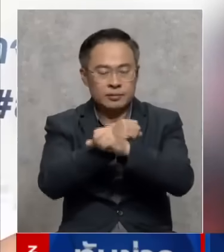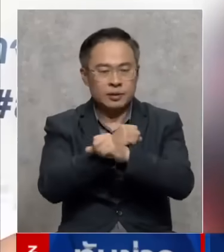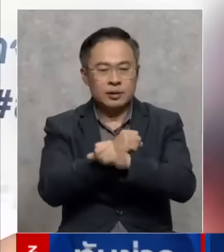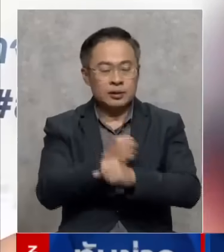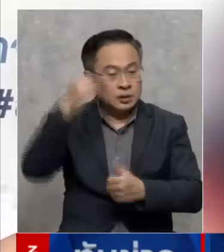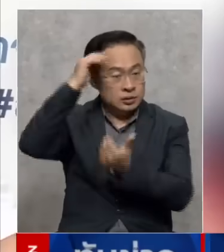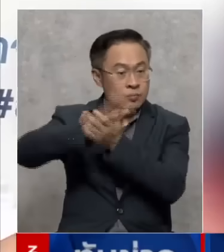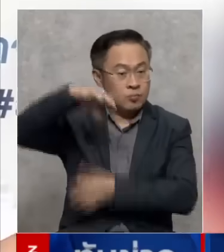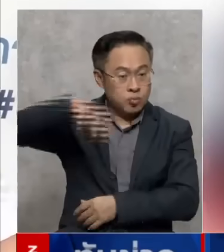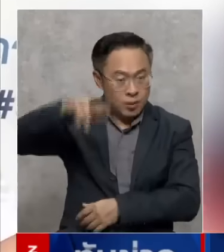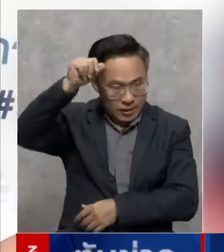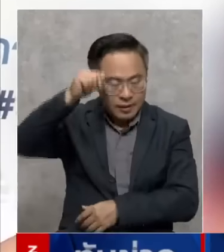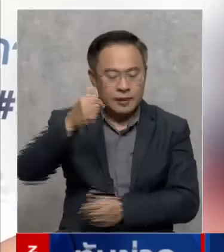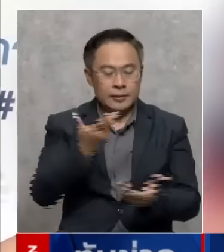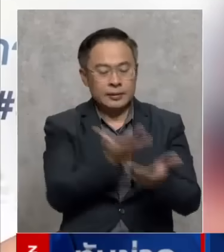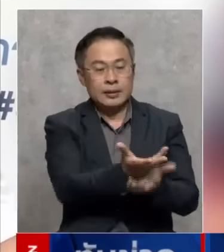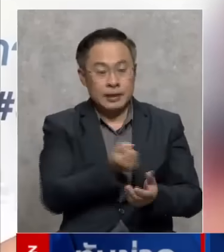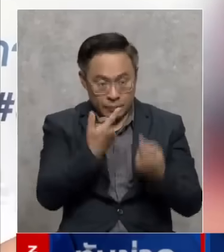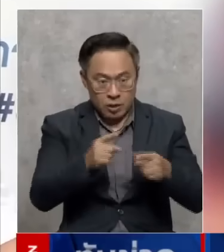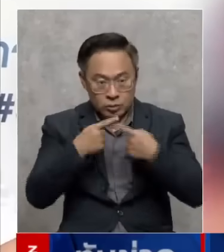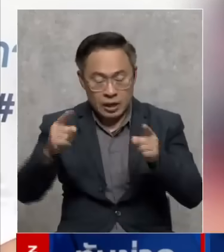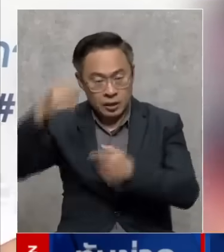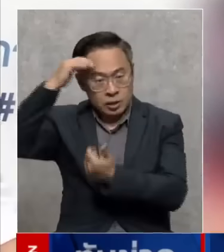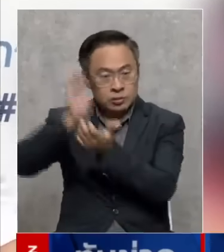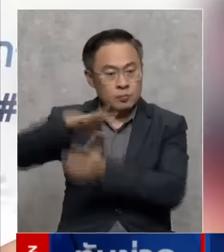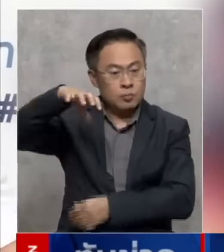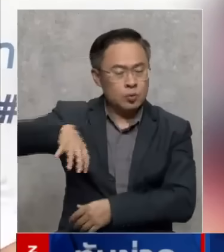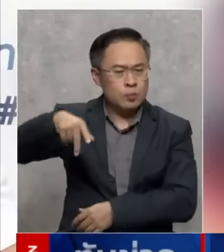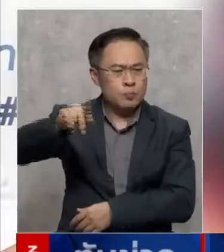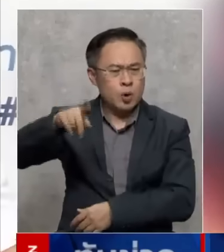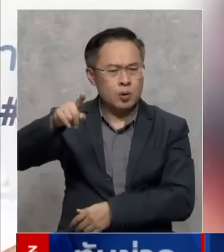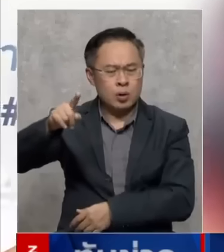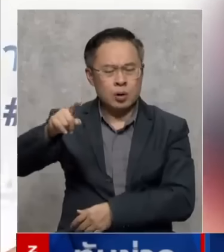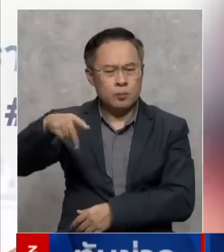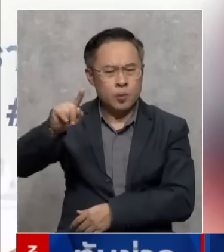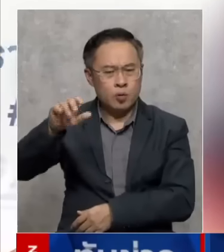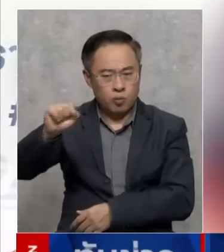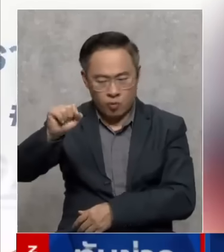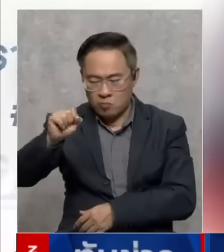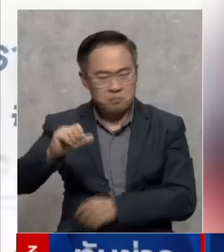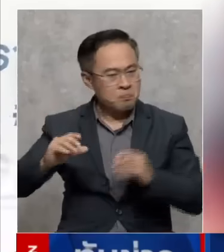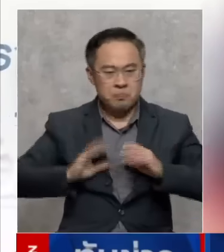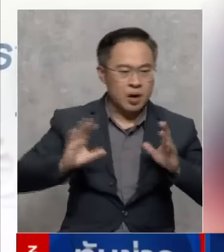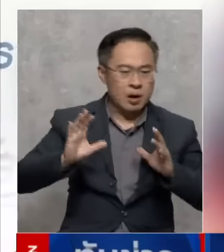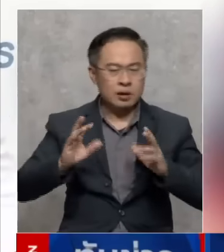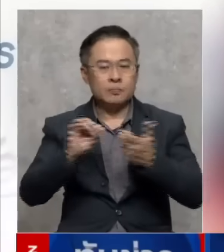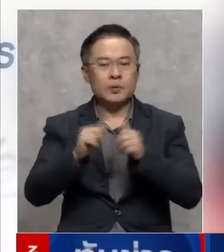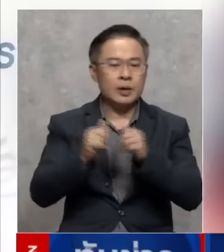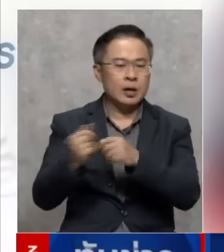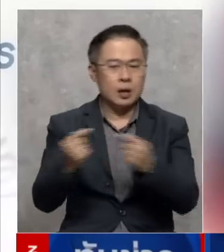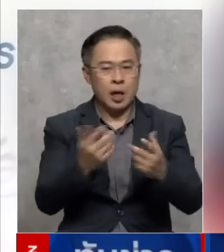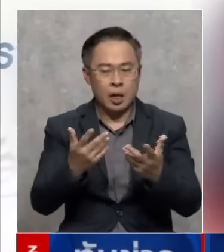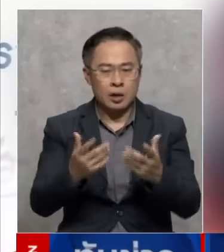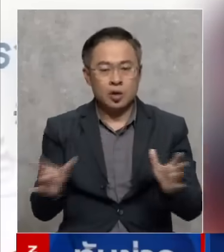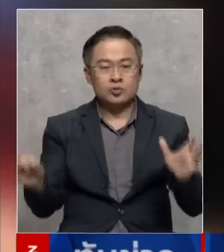แล้วปรากฏว่ามันขยายผลไปแล้วเนี่ยนะครับตำรวจท้องที่ไม่สามารถดำเนินการในส่วนนี้ให้ได้พอเคลียร์คดีไม่ได้เสร็จปุ๊บเจ้าของ